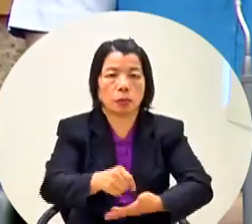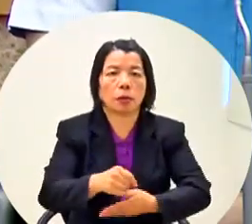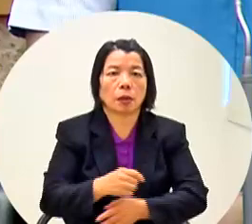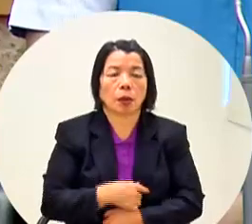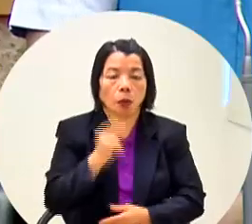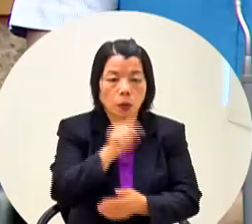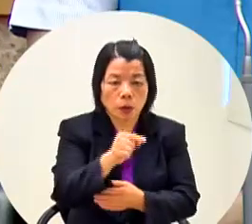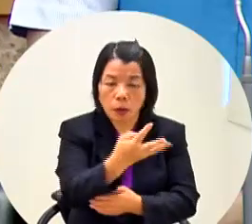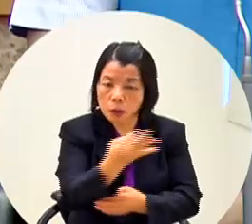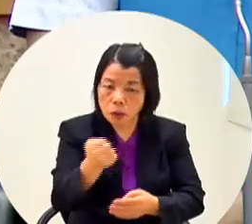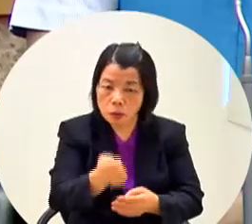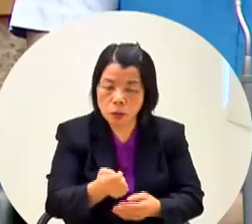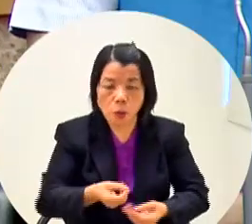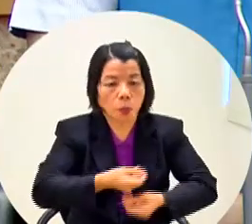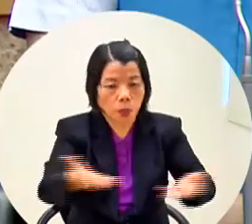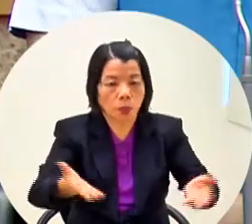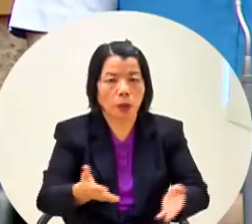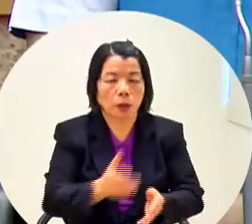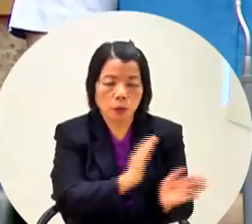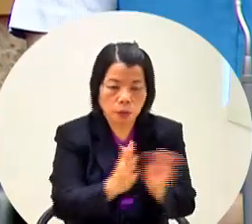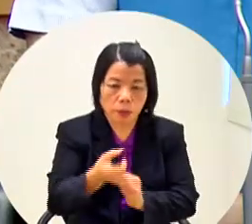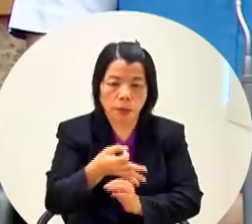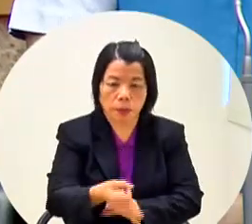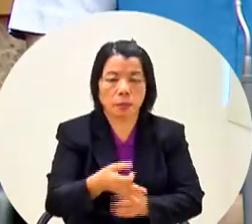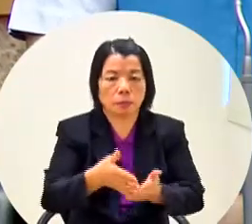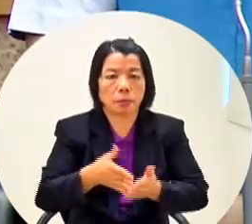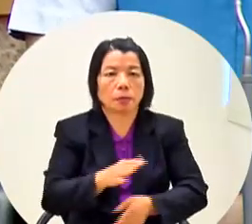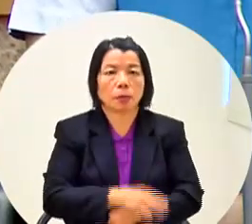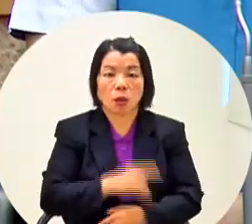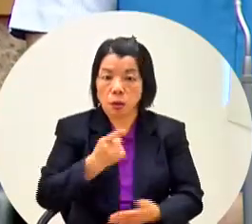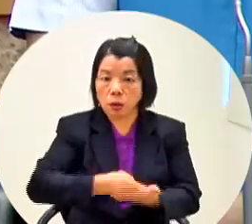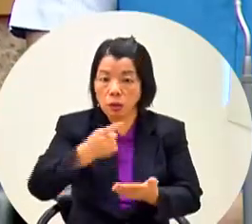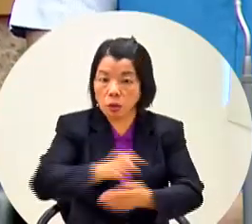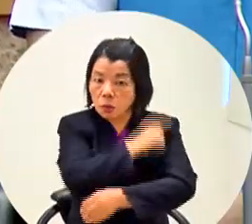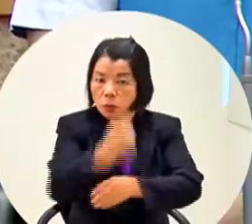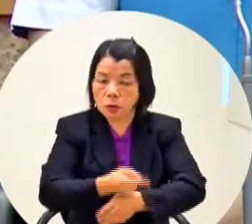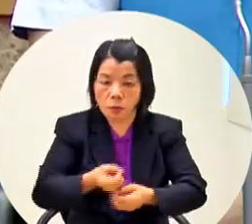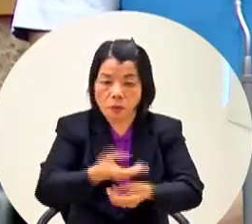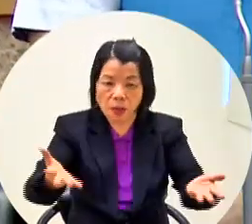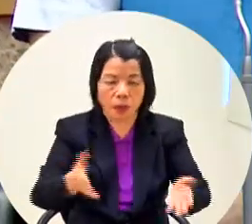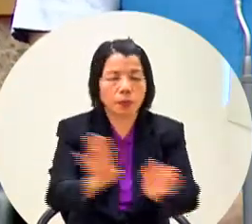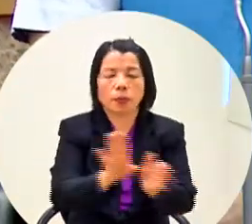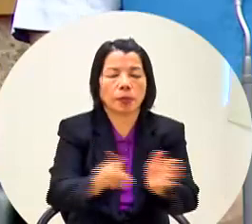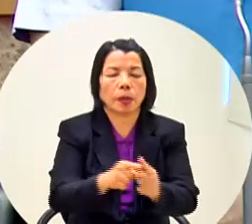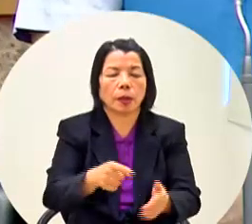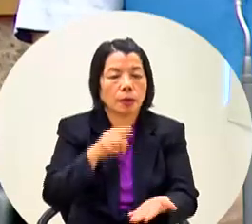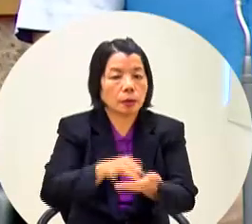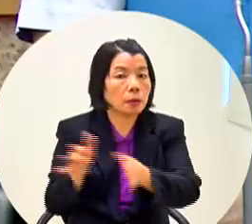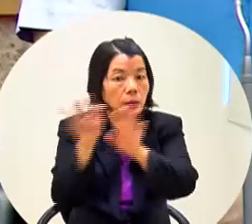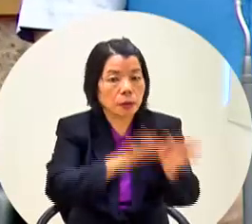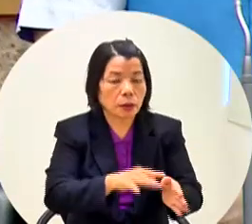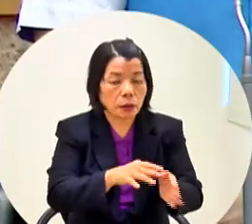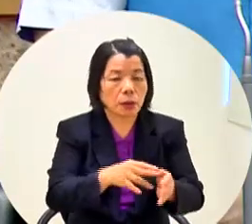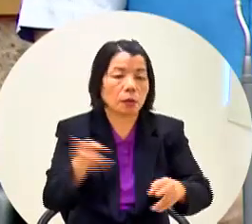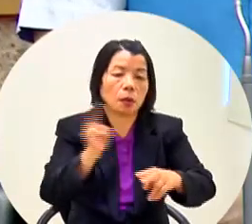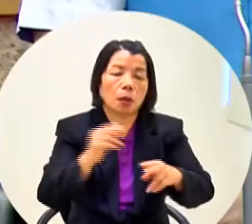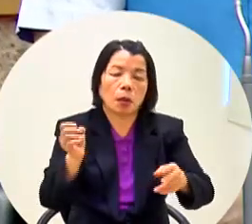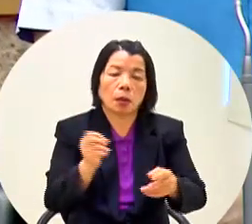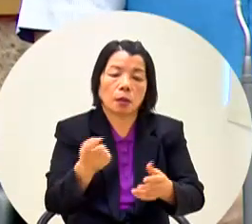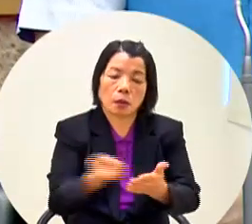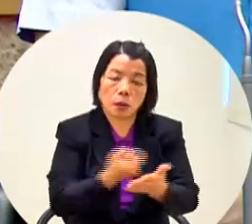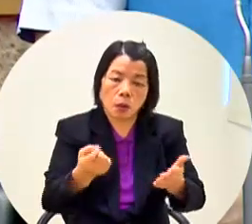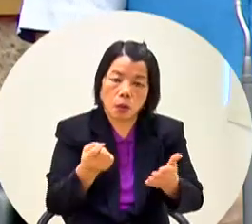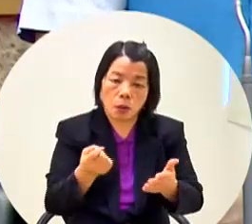数，当然点数要准备金哦，那不是一次发，疫情过后它可以持续发展，这个才是一个永续发展的一个思考，